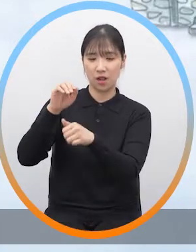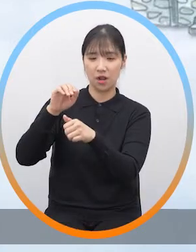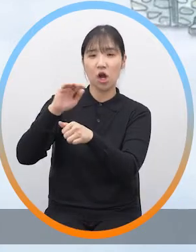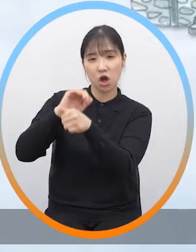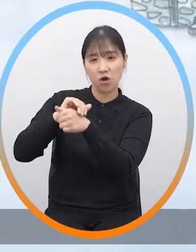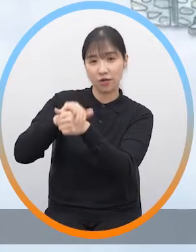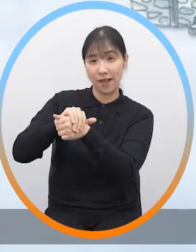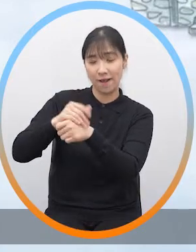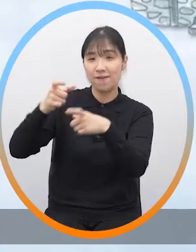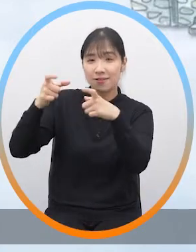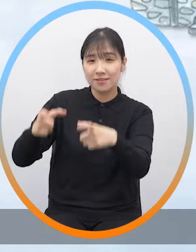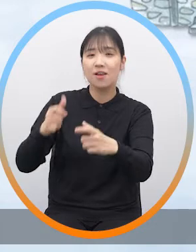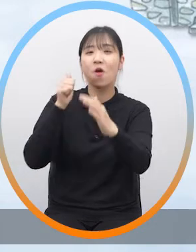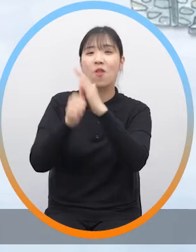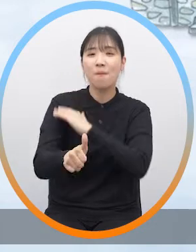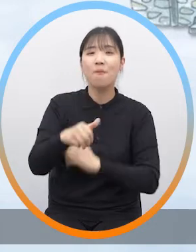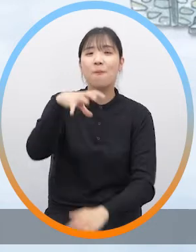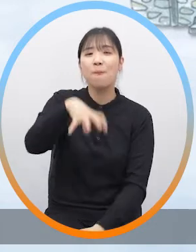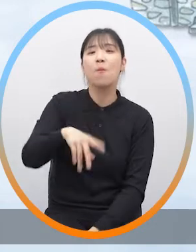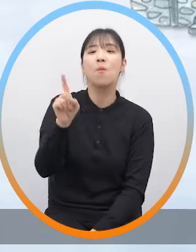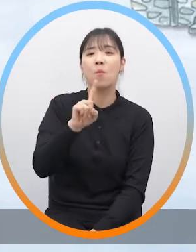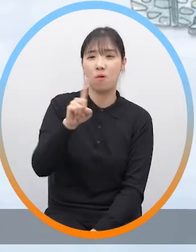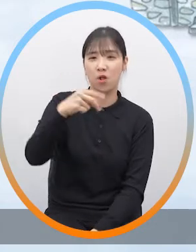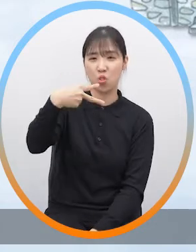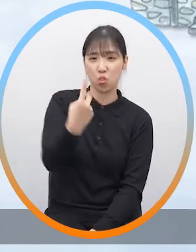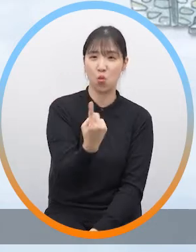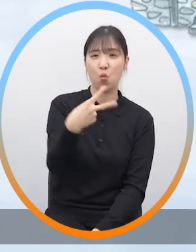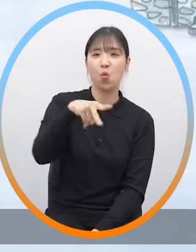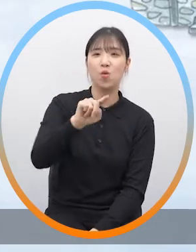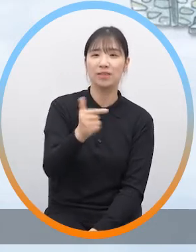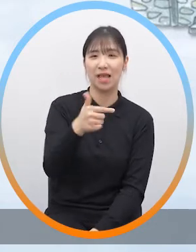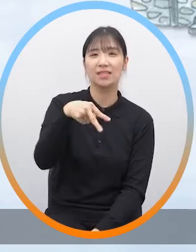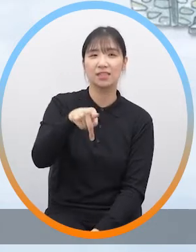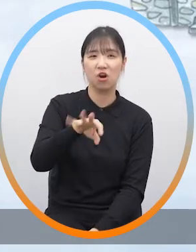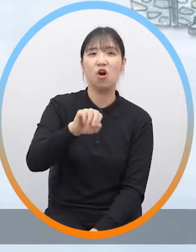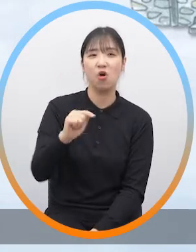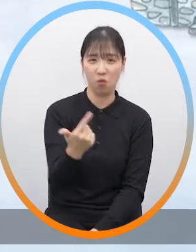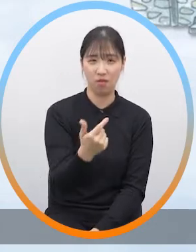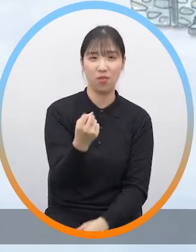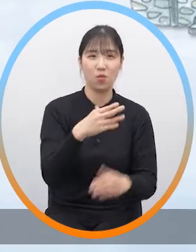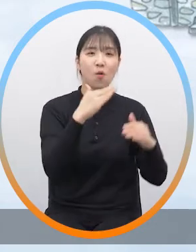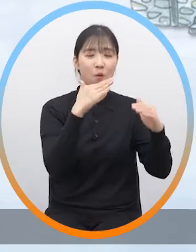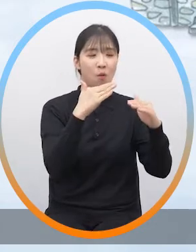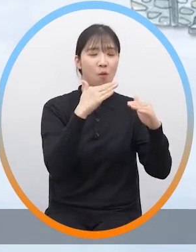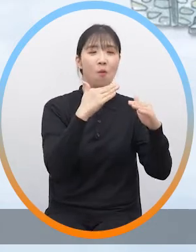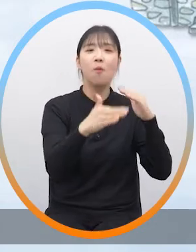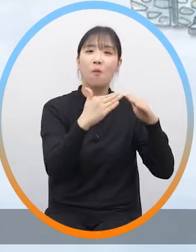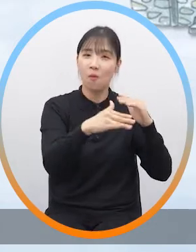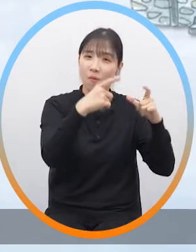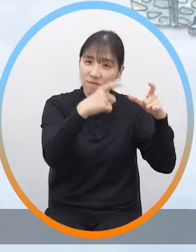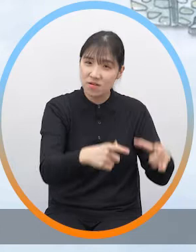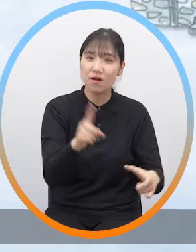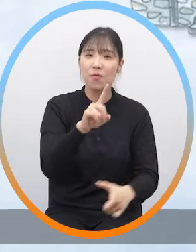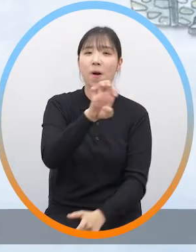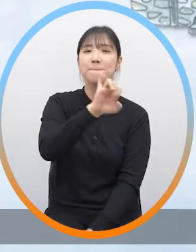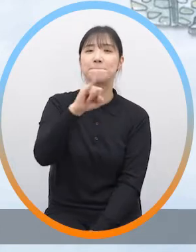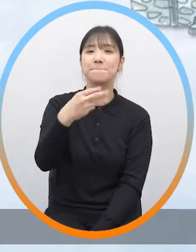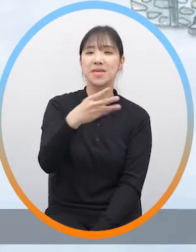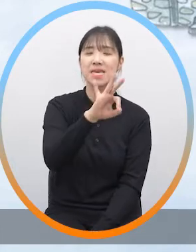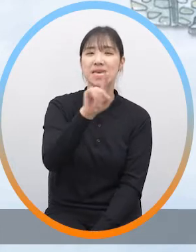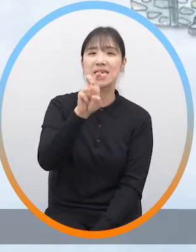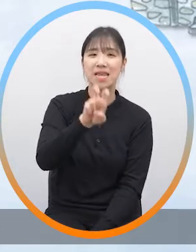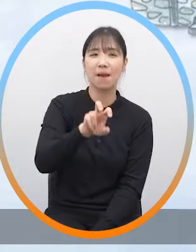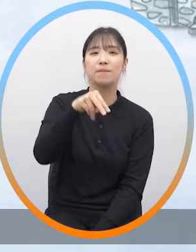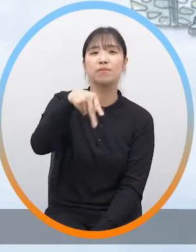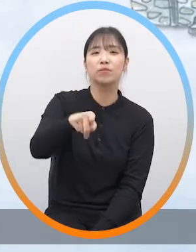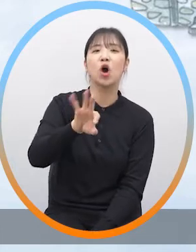것처럼 그 영남을 대표하는 서원은 도산서원, 그리고 호남을 대표하는 서원은 피람서원, 이렇게